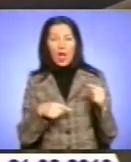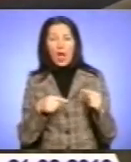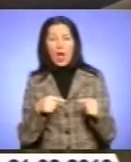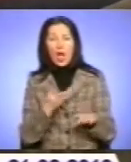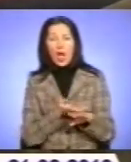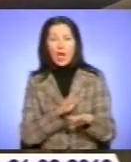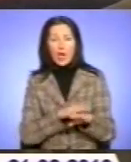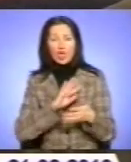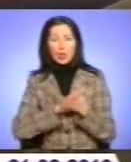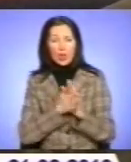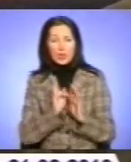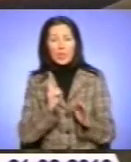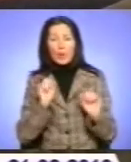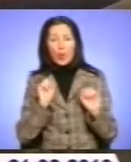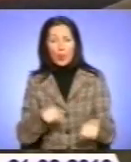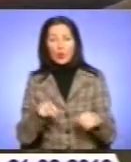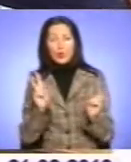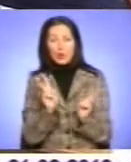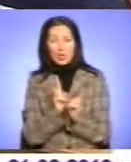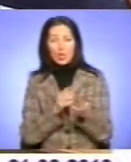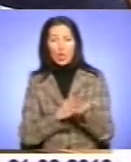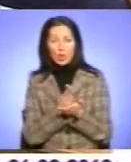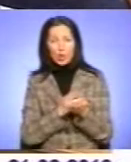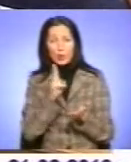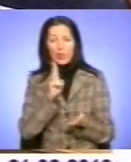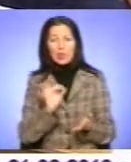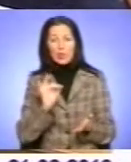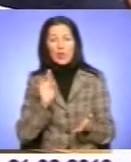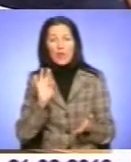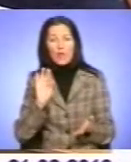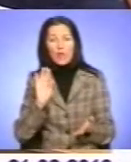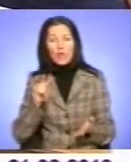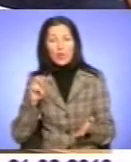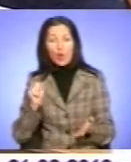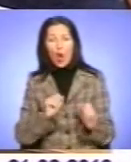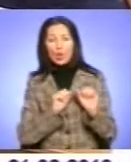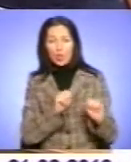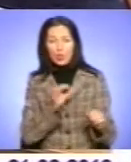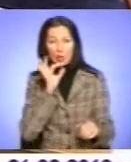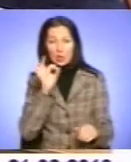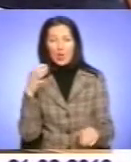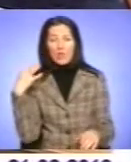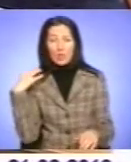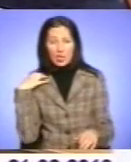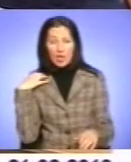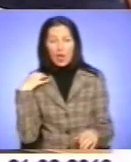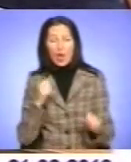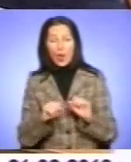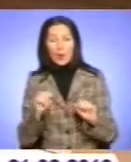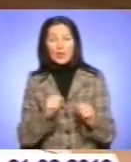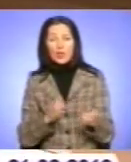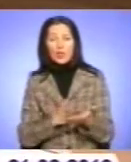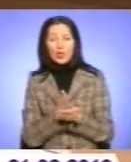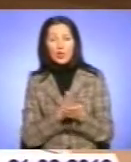стикнутися служби цивільного захисту. Наголосив начальник управління з питань надзвичайних ситуацій та у справах захисту населення від